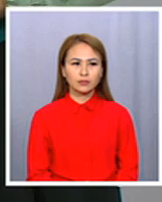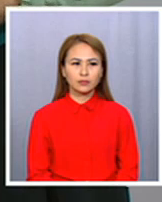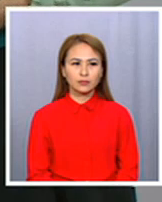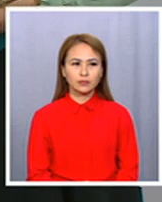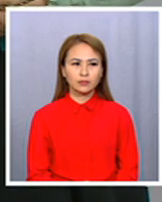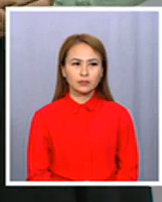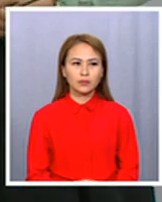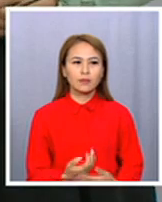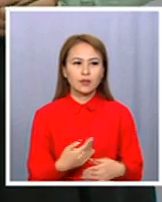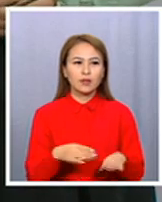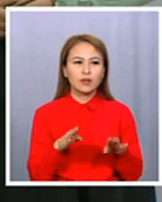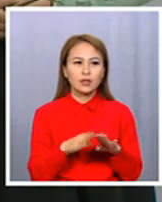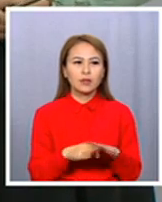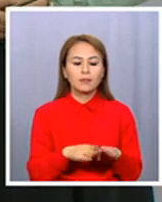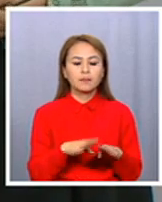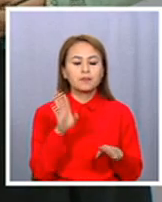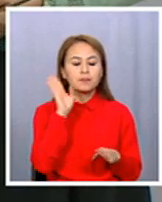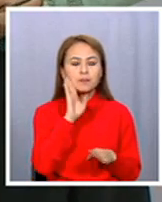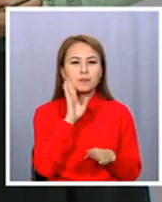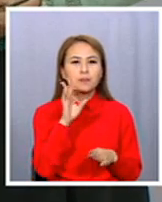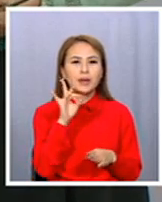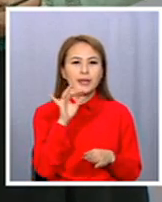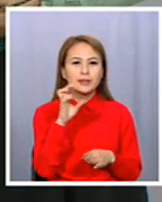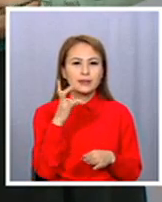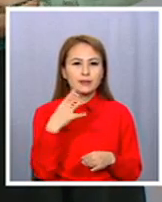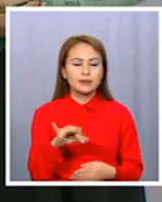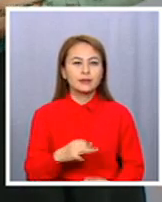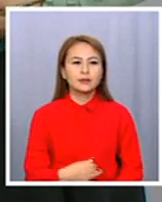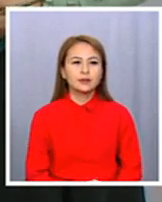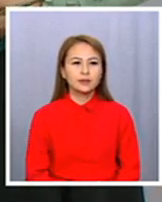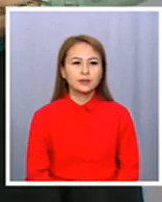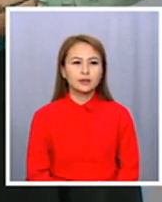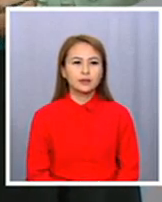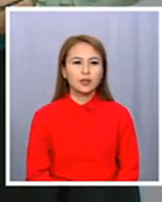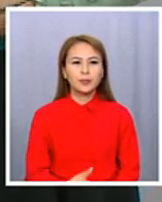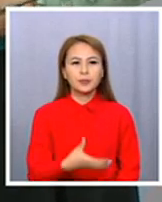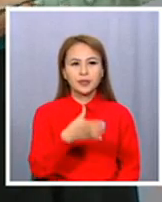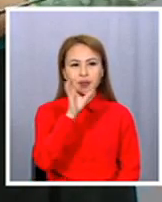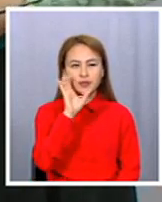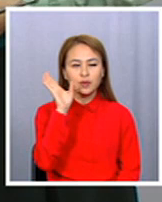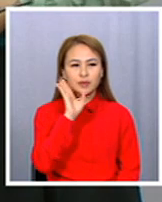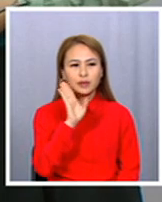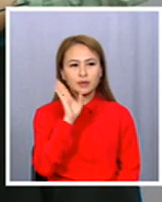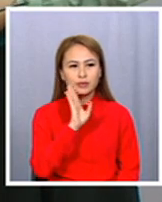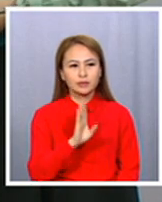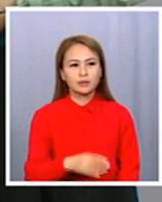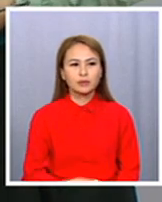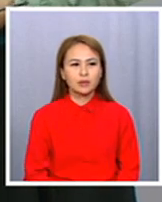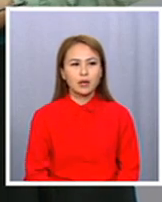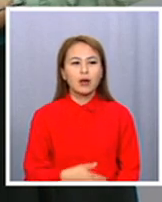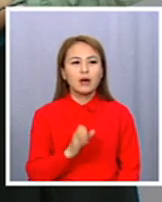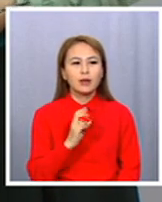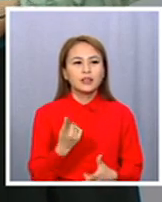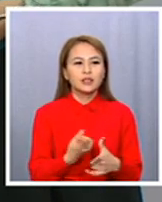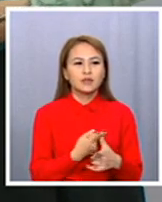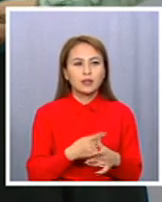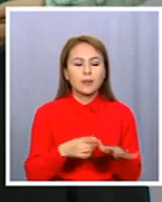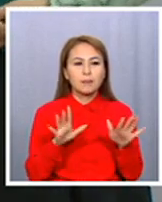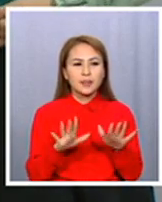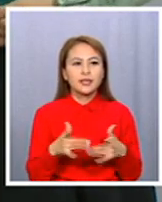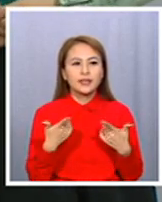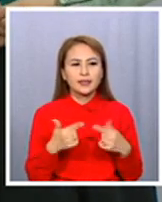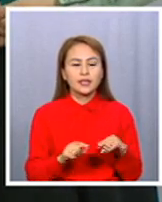Они являются источниками пресной воды, то есть питьевой воды. Как называется место,